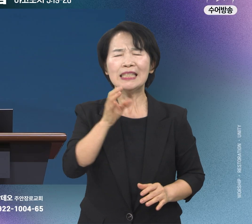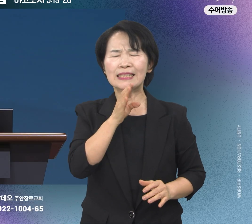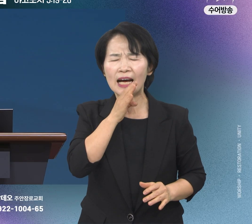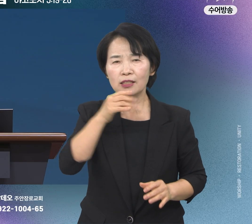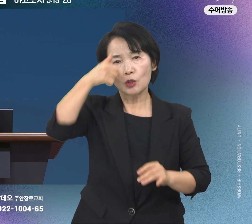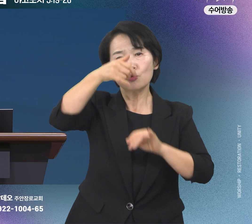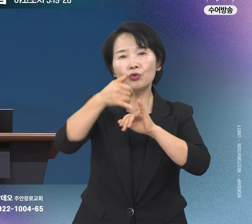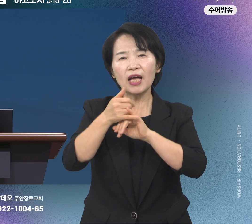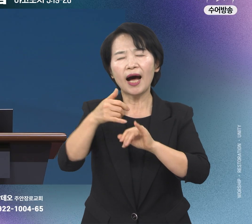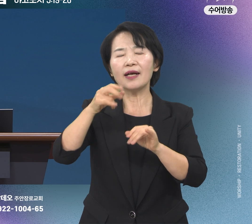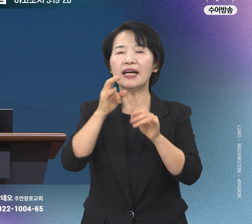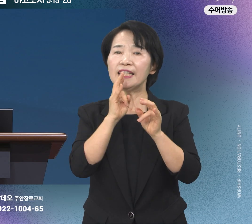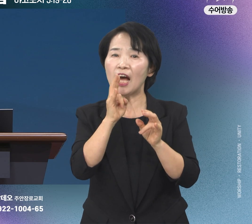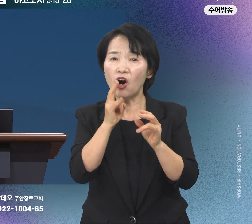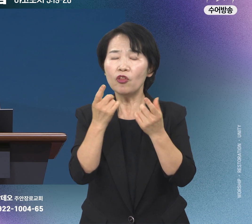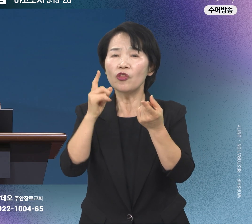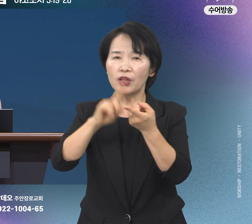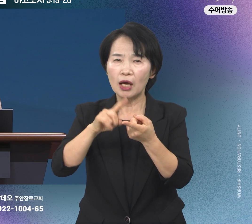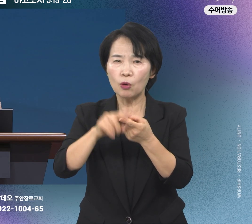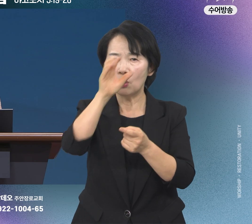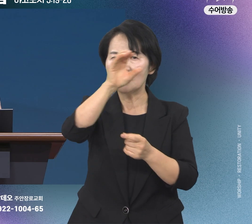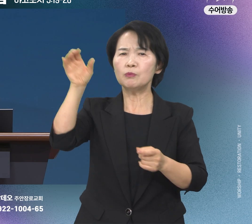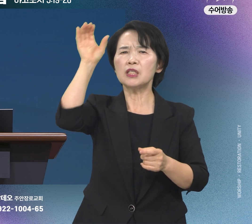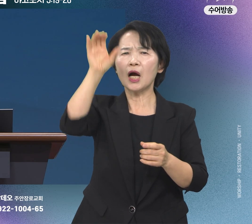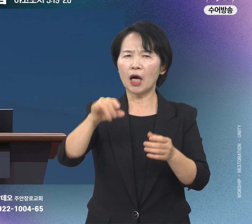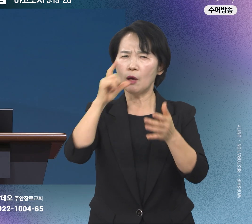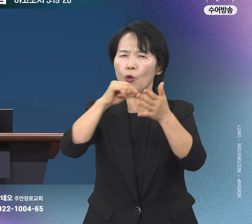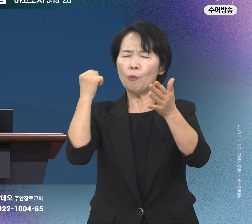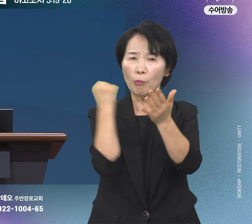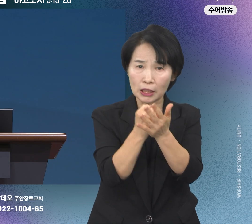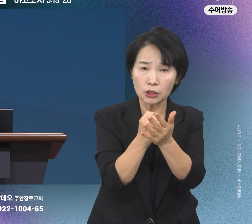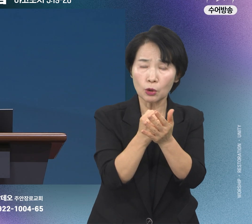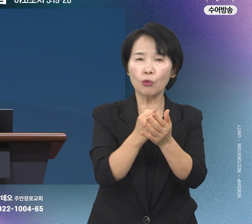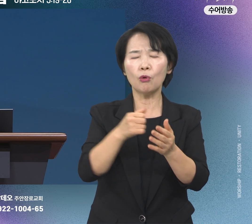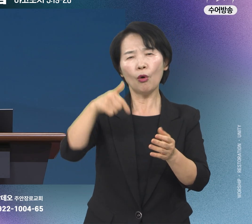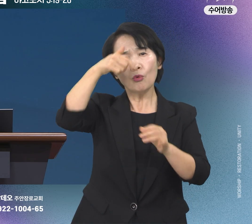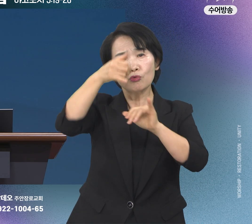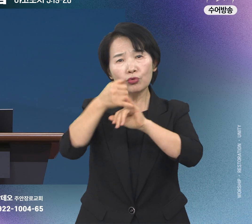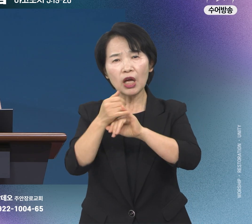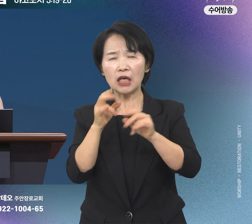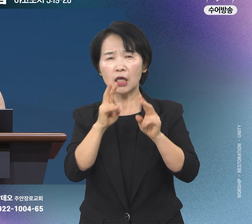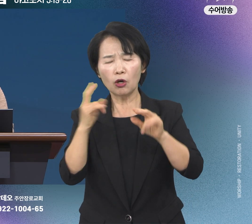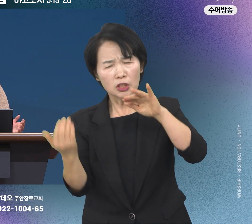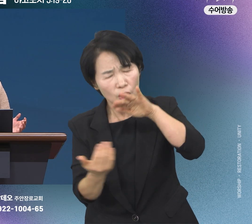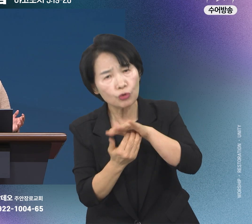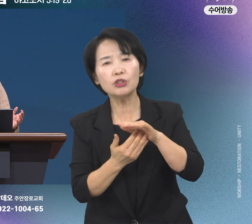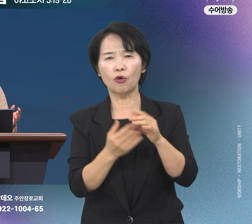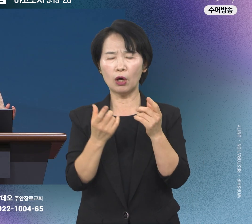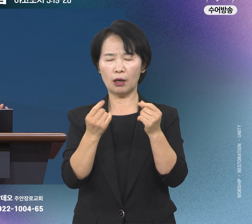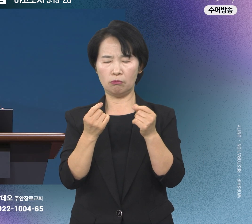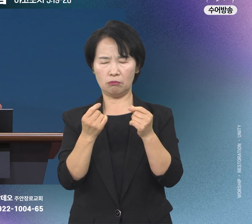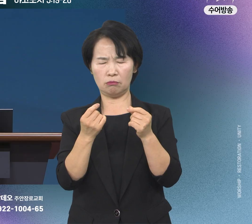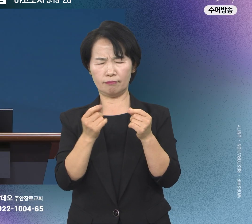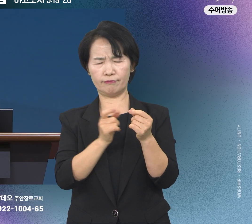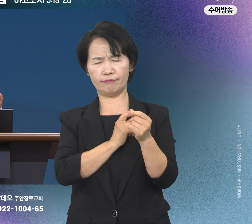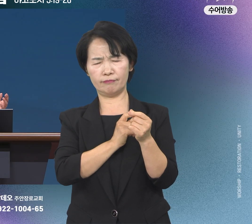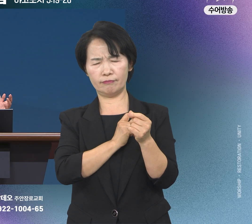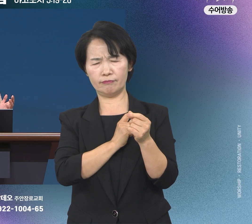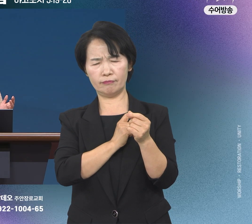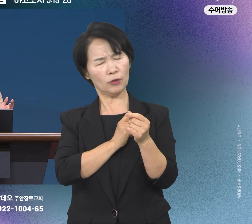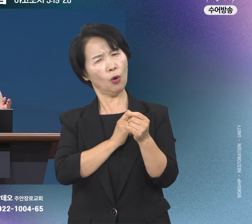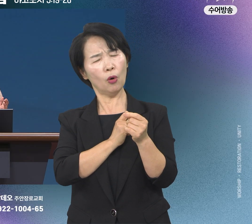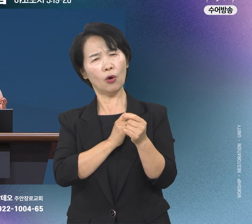예언대로 십자가에 못 박히신 것이 구약의 예언을 이루시기 위하여서 십자가에 못 박히신 거야. 이상했습니다. 응?